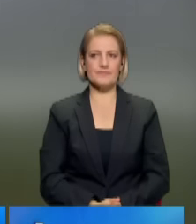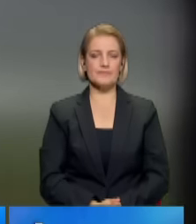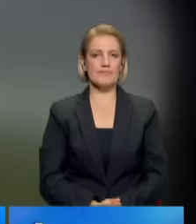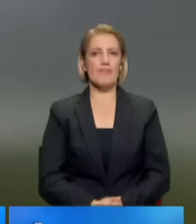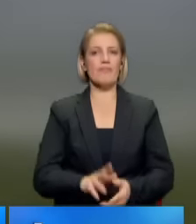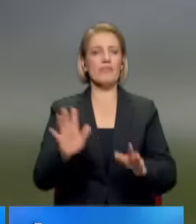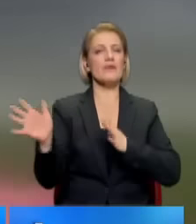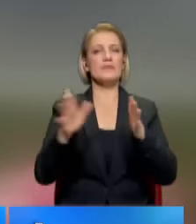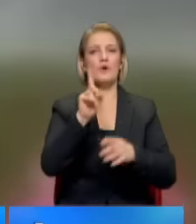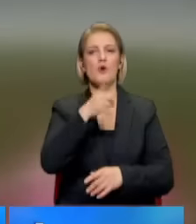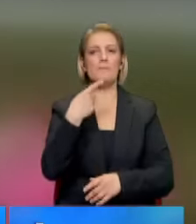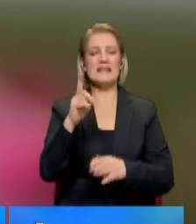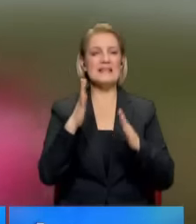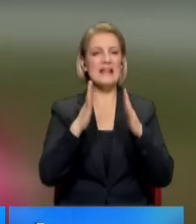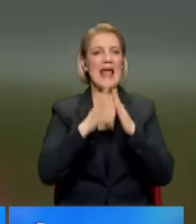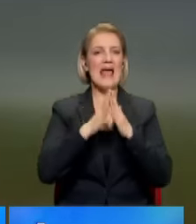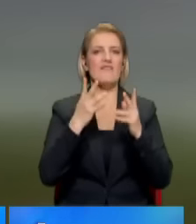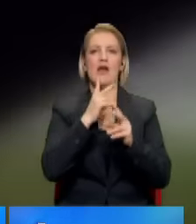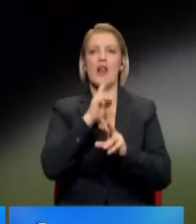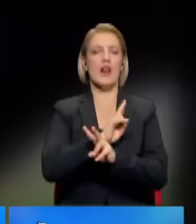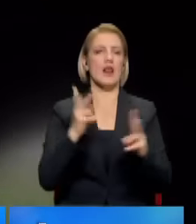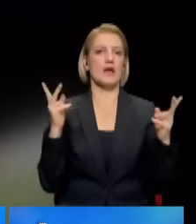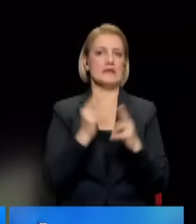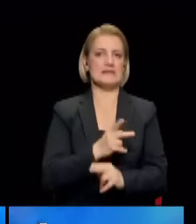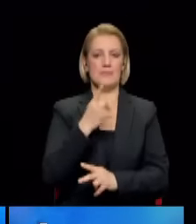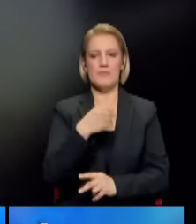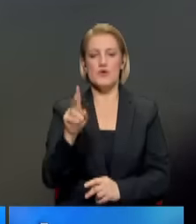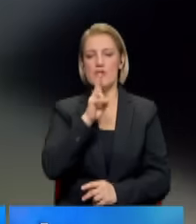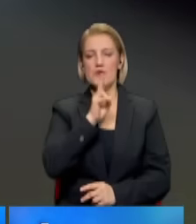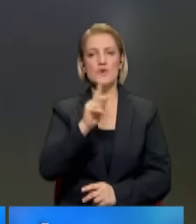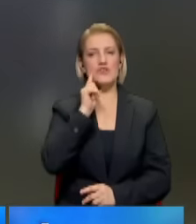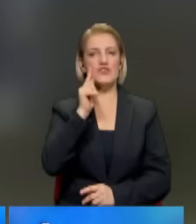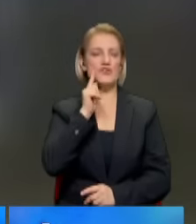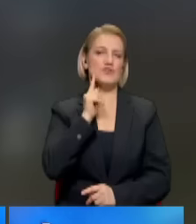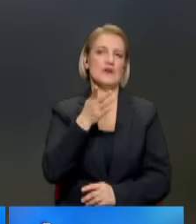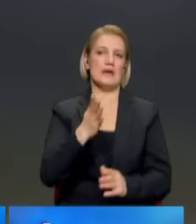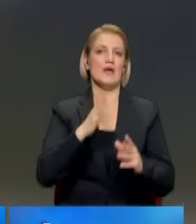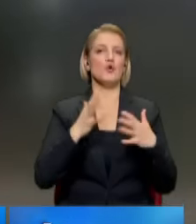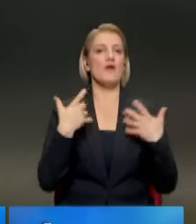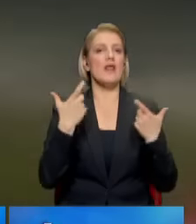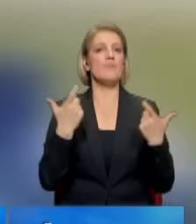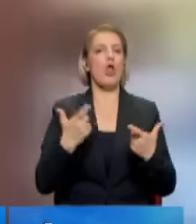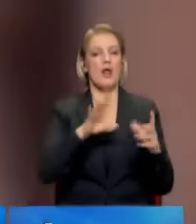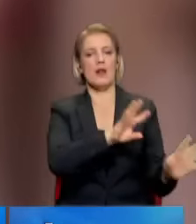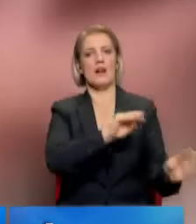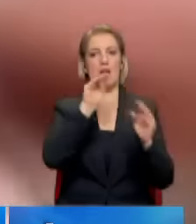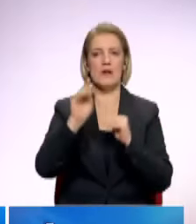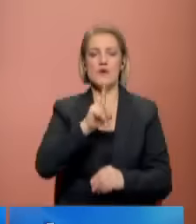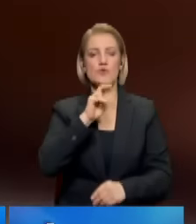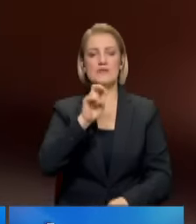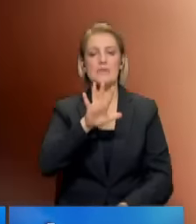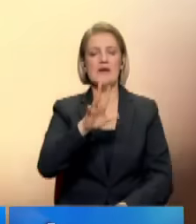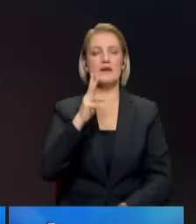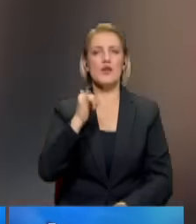Manny tayfunu on binlerce haneyi elektriksiz bıraktı. 1 milyon 200 bin kişi güvenli bölgelere sevk edildi. Saatteki hızını 185